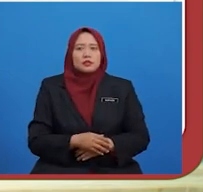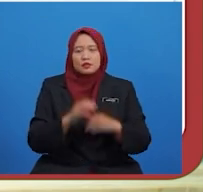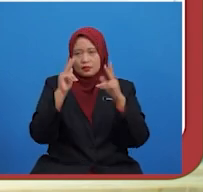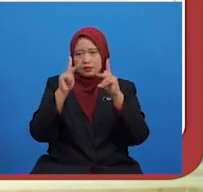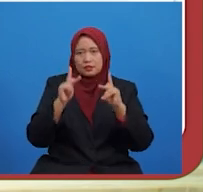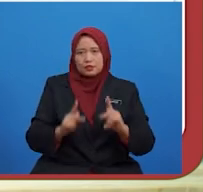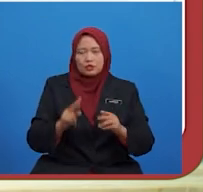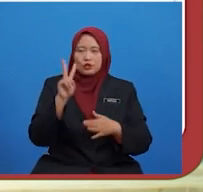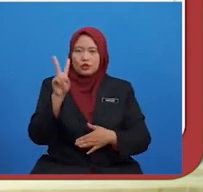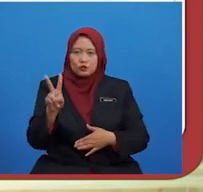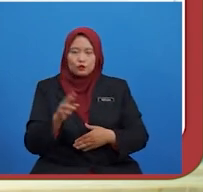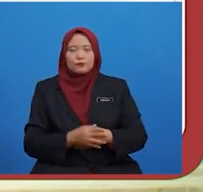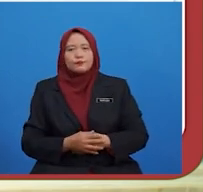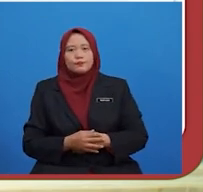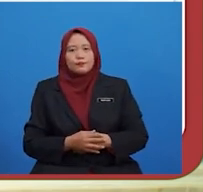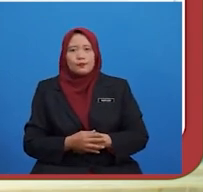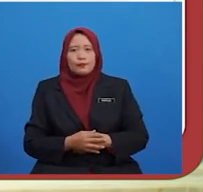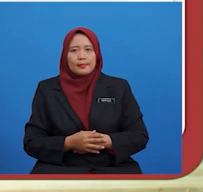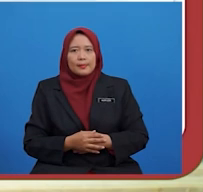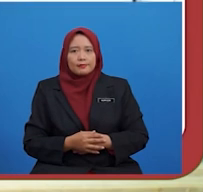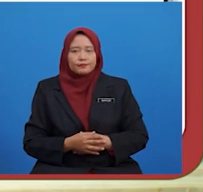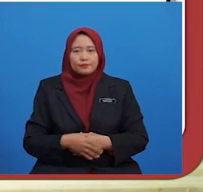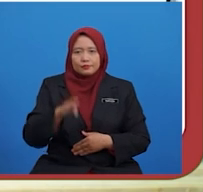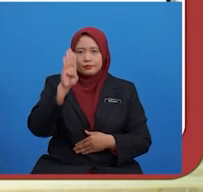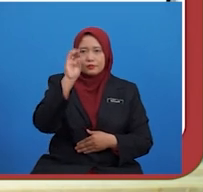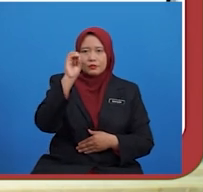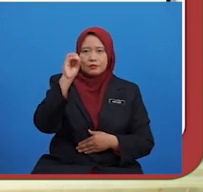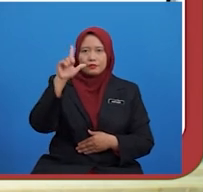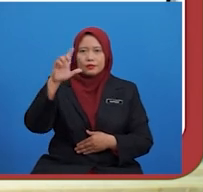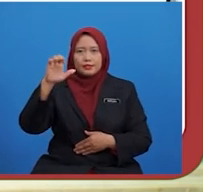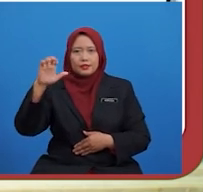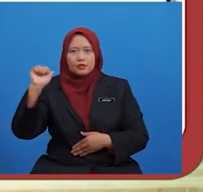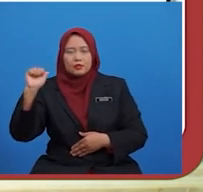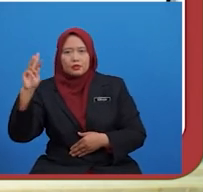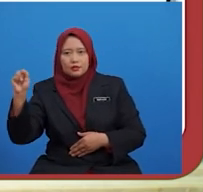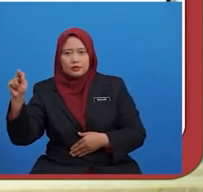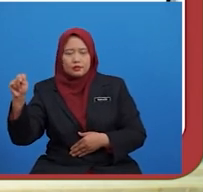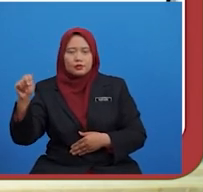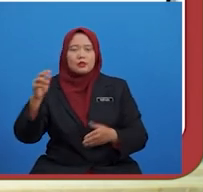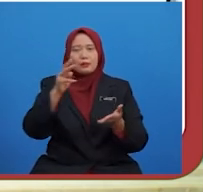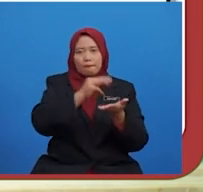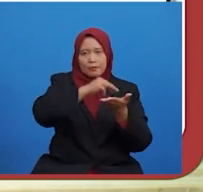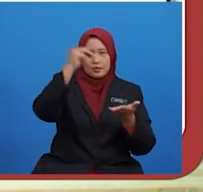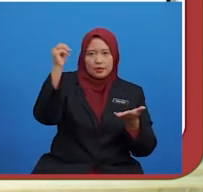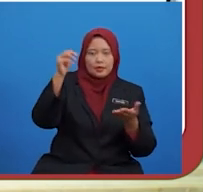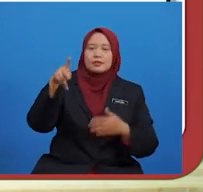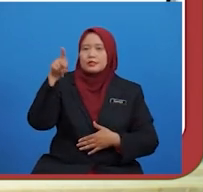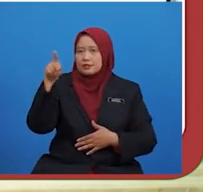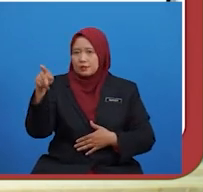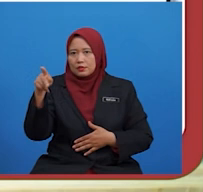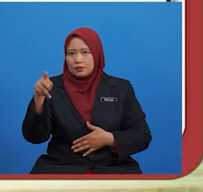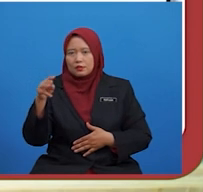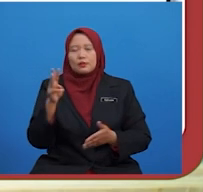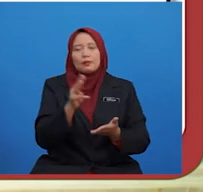pula adalah seperti berikut. Boolean mahal semikolon. Seterusnya,